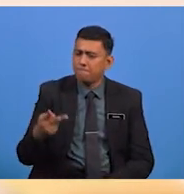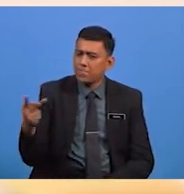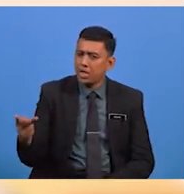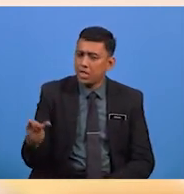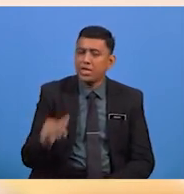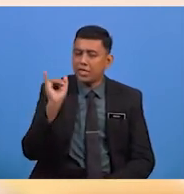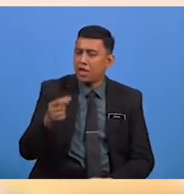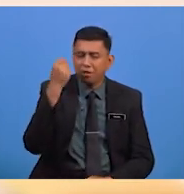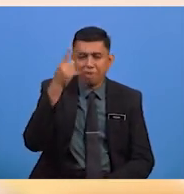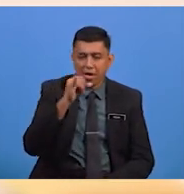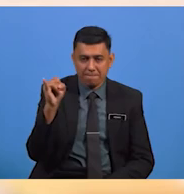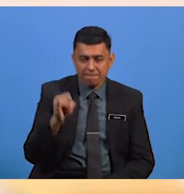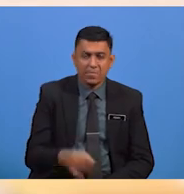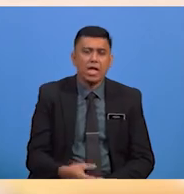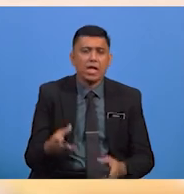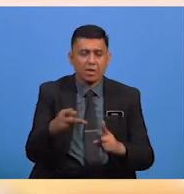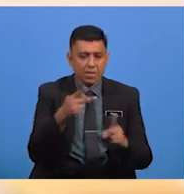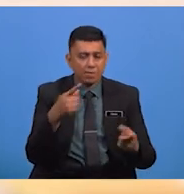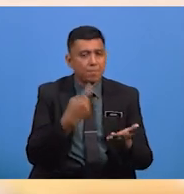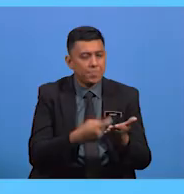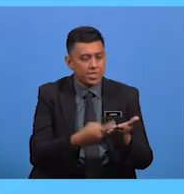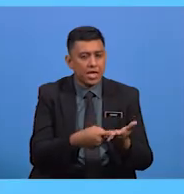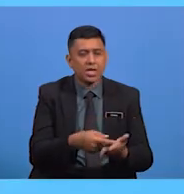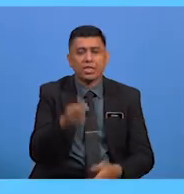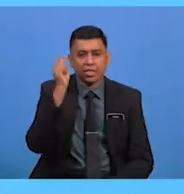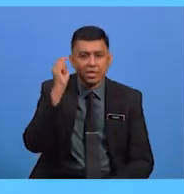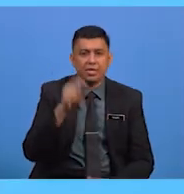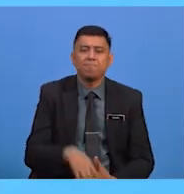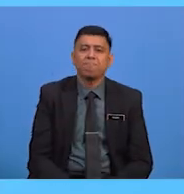yang telah difahami dari perbincangan itu tadi?